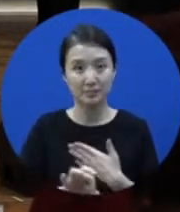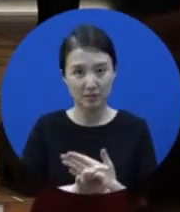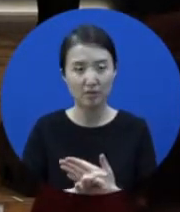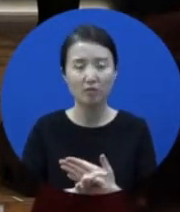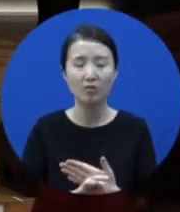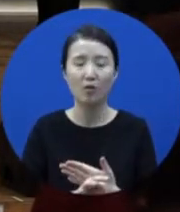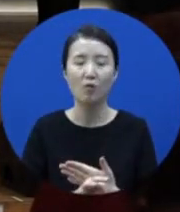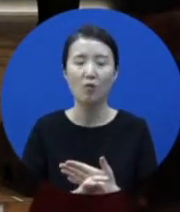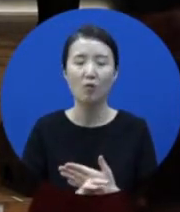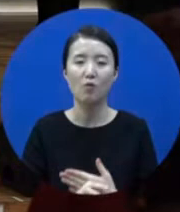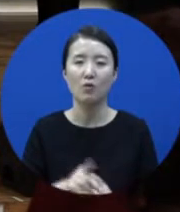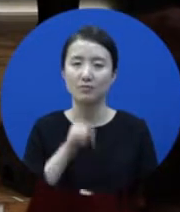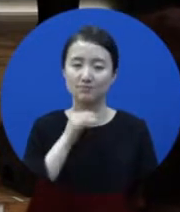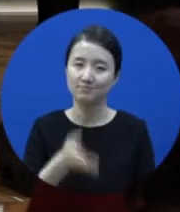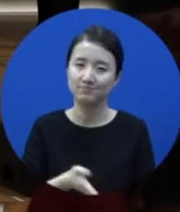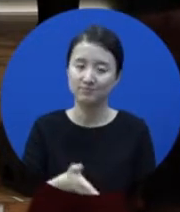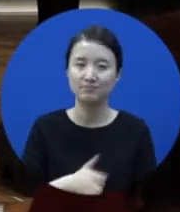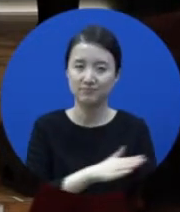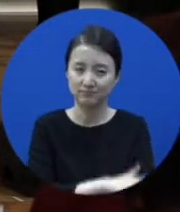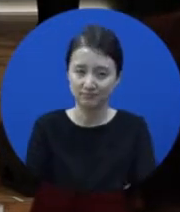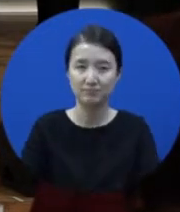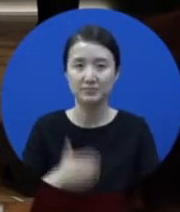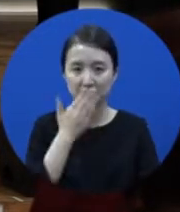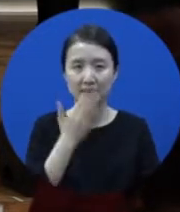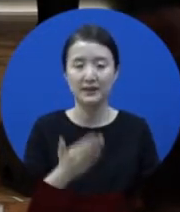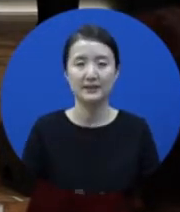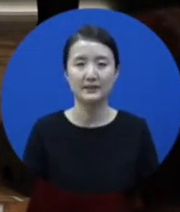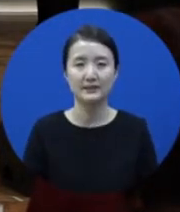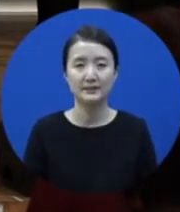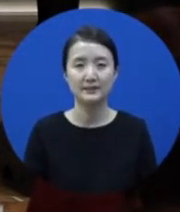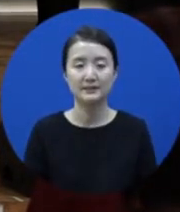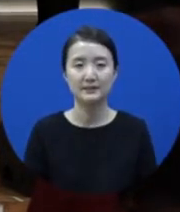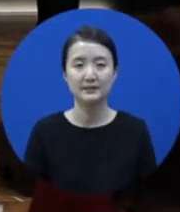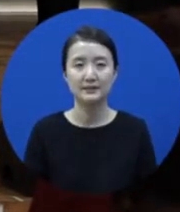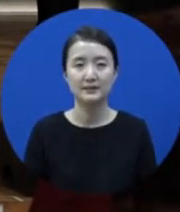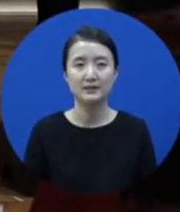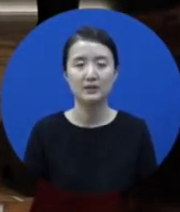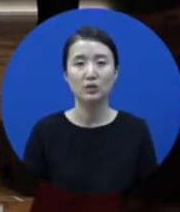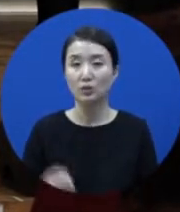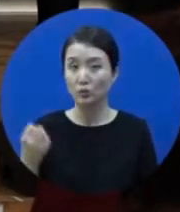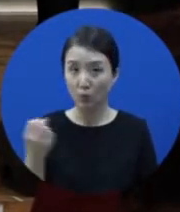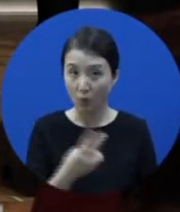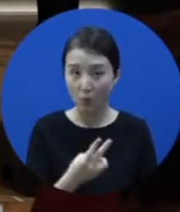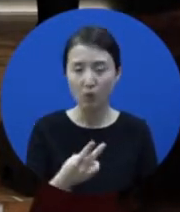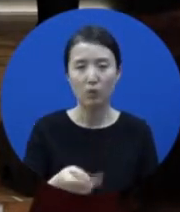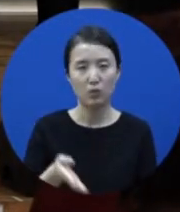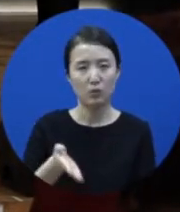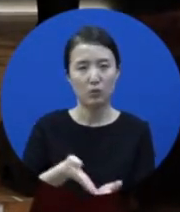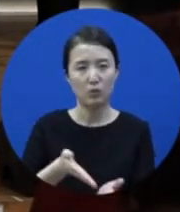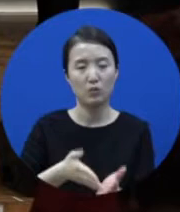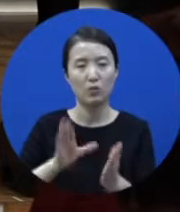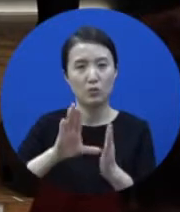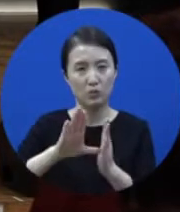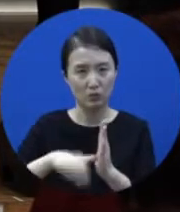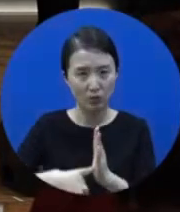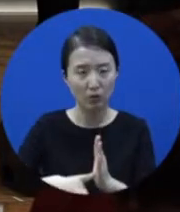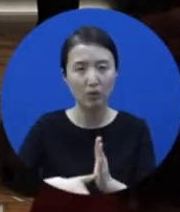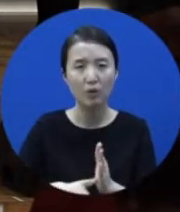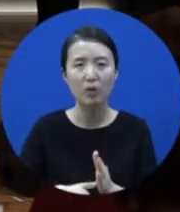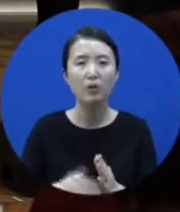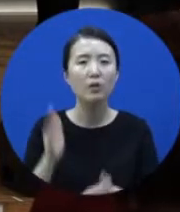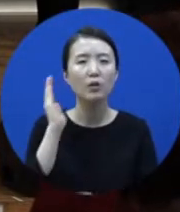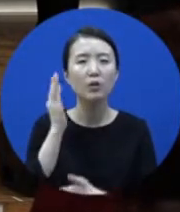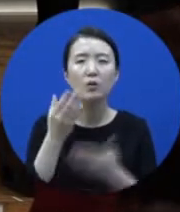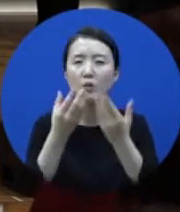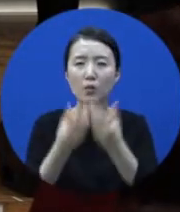있습니다. 자, 그렇다면 무엇을 이야기하느냐도 너무나 중요하지만요. 무엇? 이거는 항상 준비를 하는